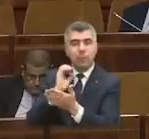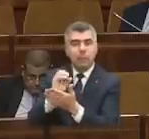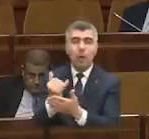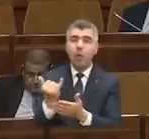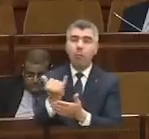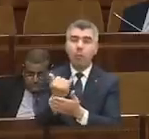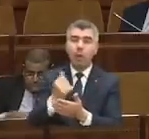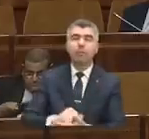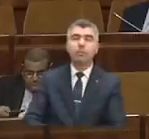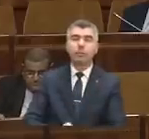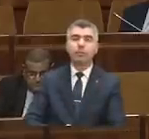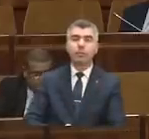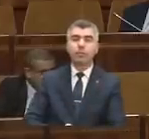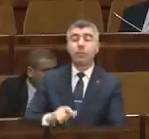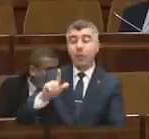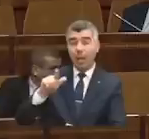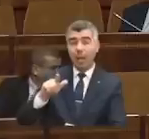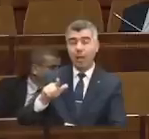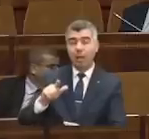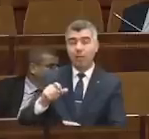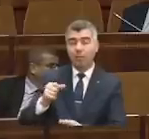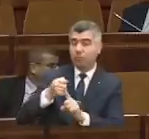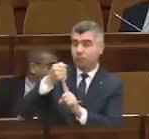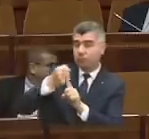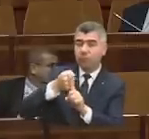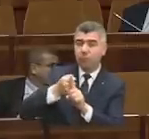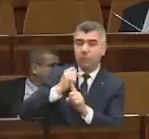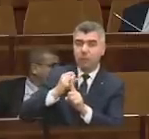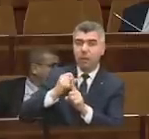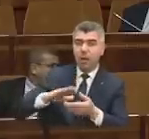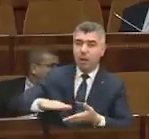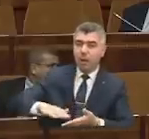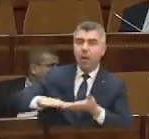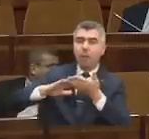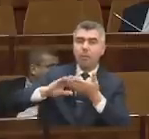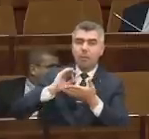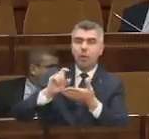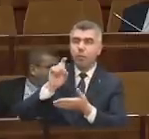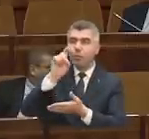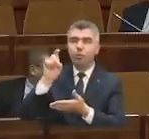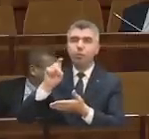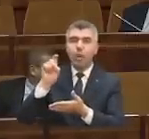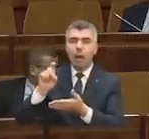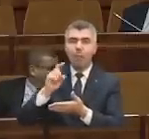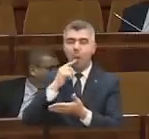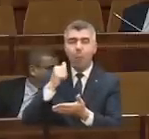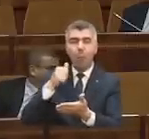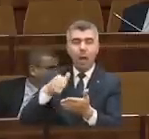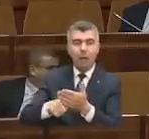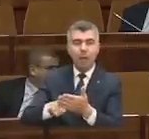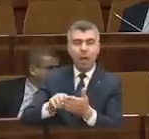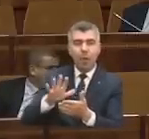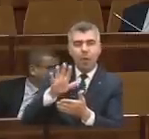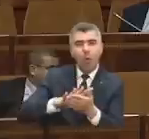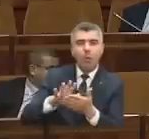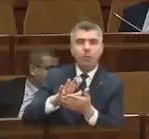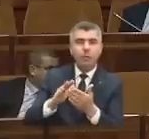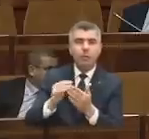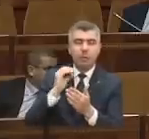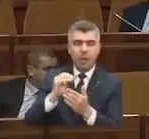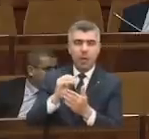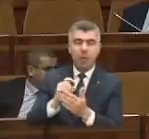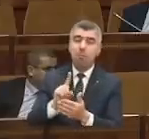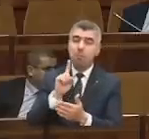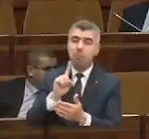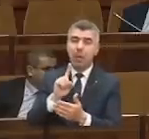السيد الوزير هناك مجهودات مبذوله للرقي بعمل الجماعه الترابيه على كافه المستويات الا